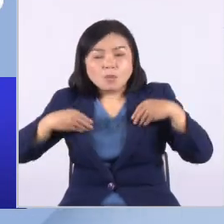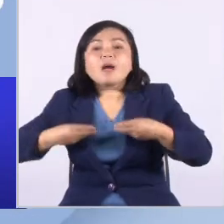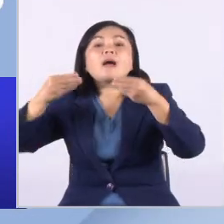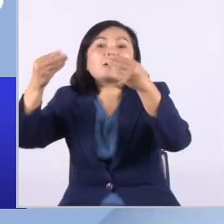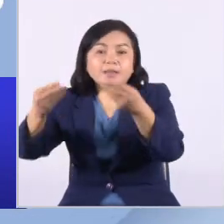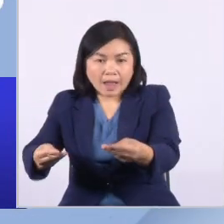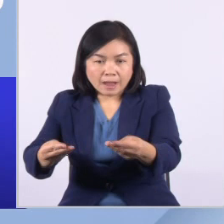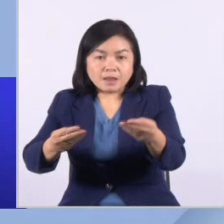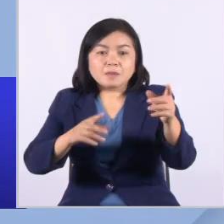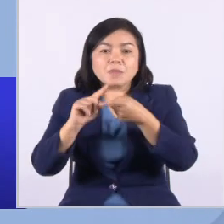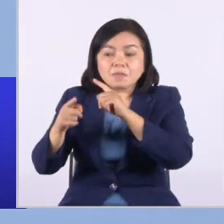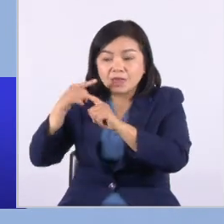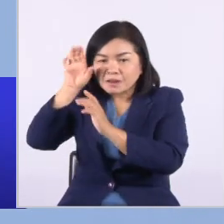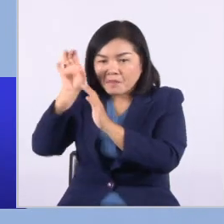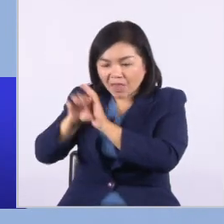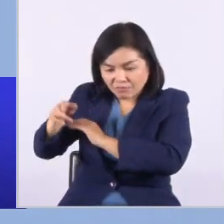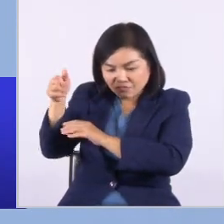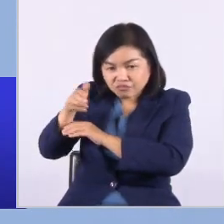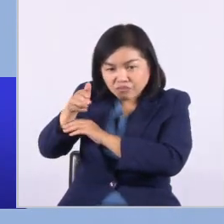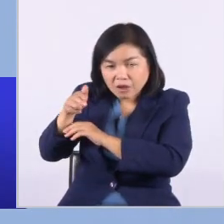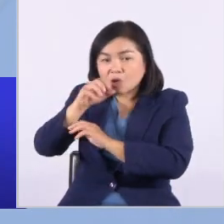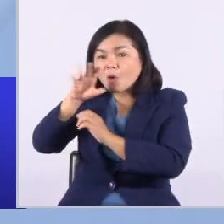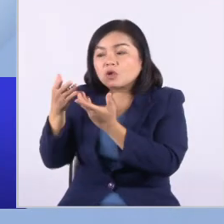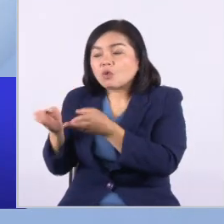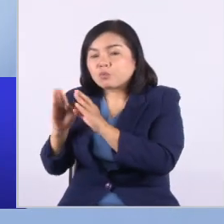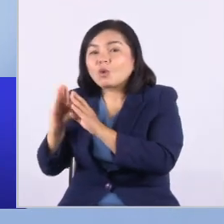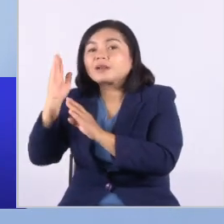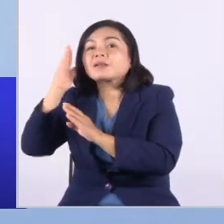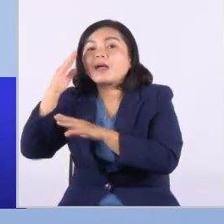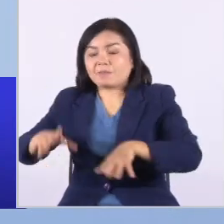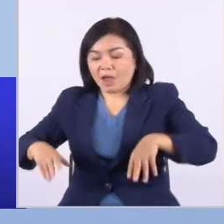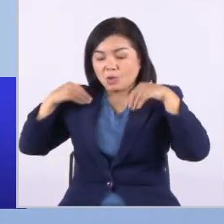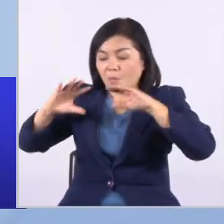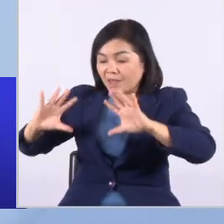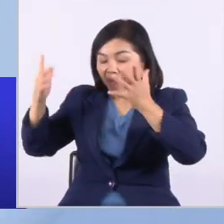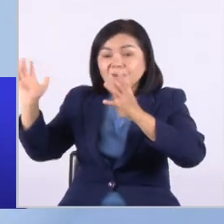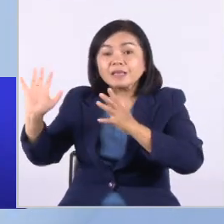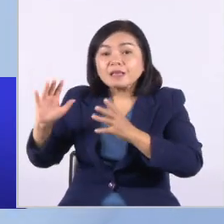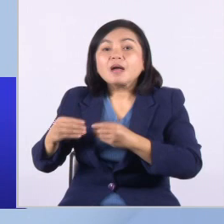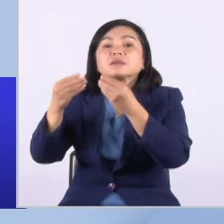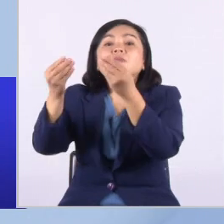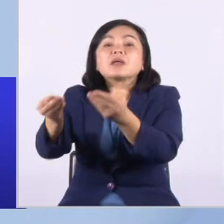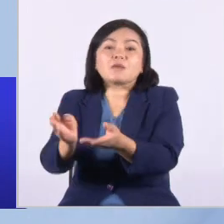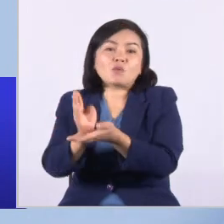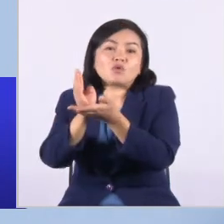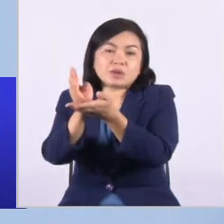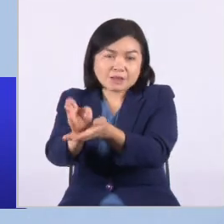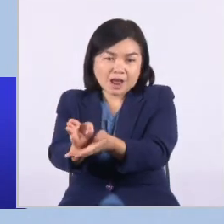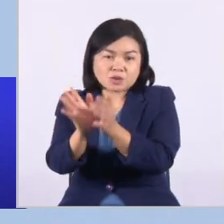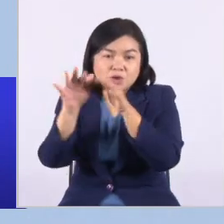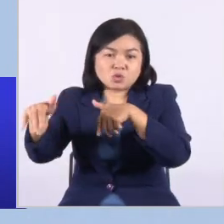รวจเพื่อนสายตรวจด้วยกันเนี่ยถ่ายคลิปเอาไว้เพื่อเป็นการยืนยันกับครอบครัวว่าผ้าห่มไม่ได้หายไปไหนนะแต่ส่งต่อให้กับคนไร้บ้